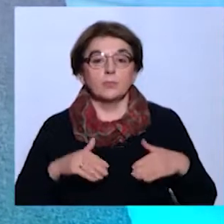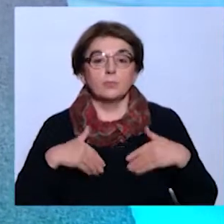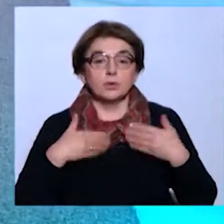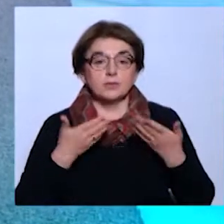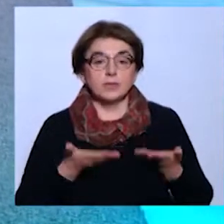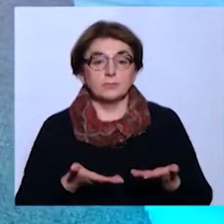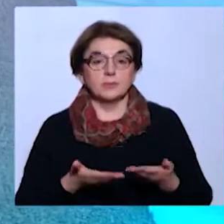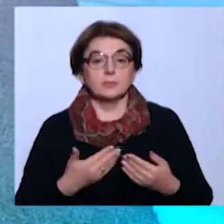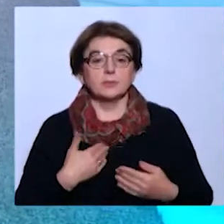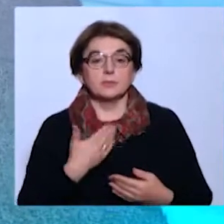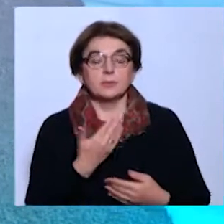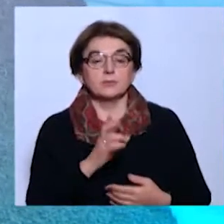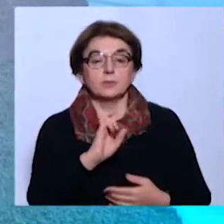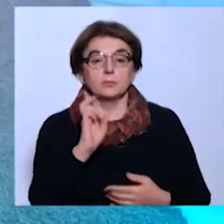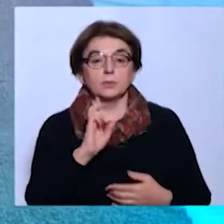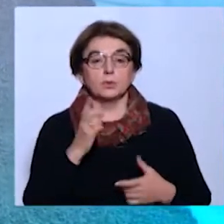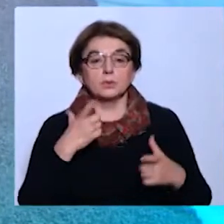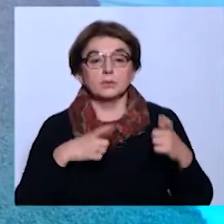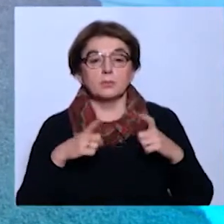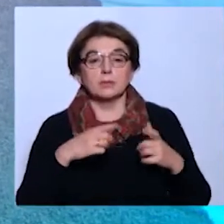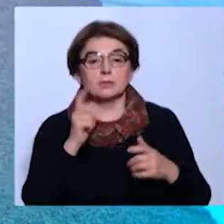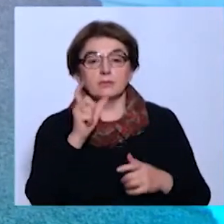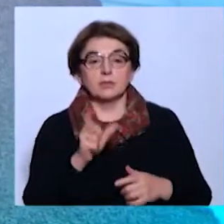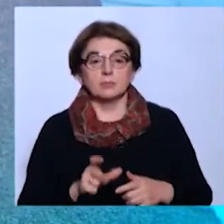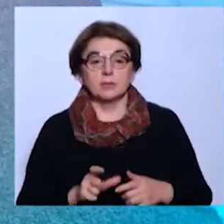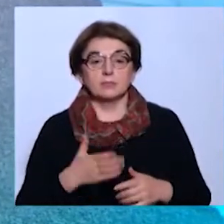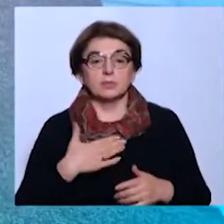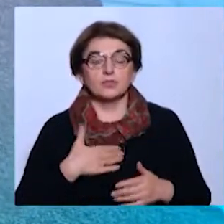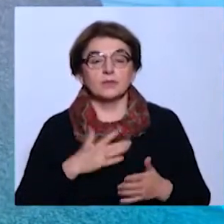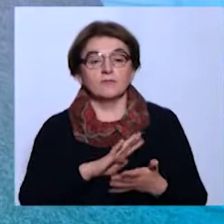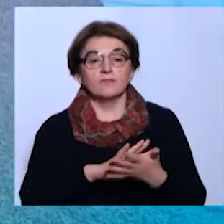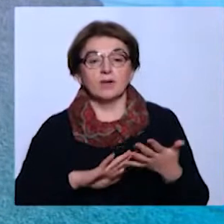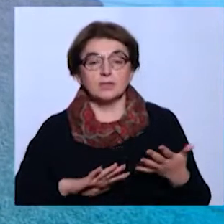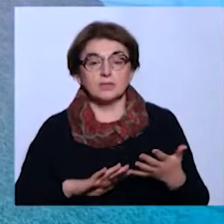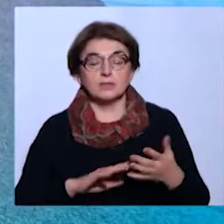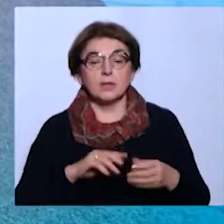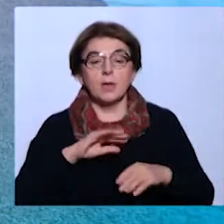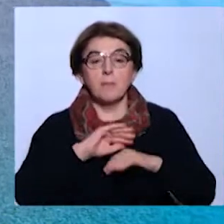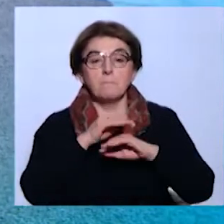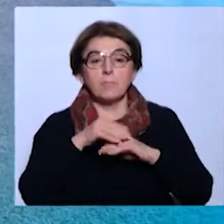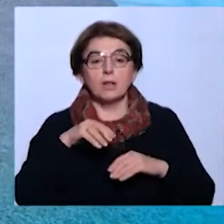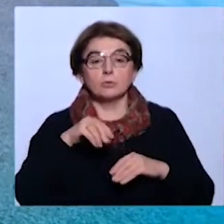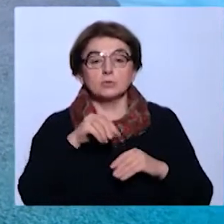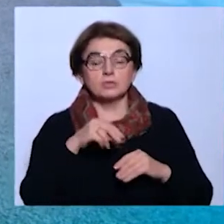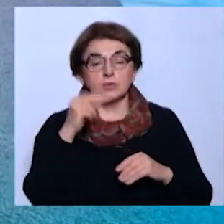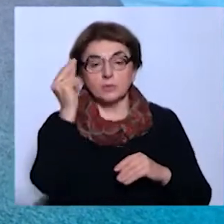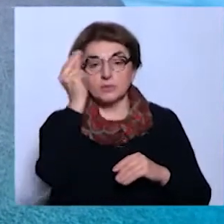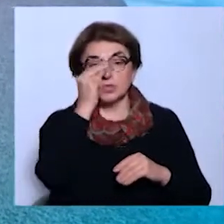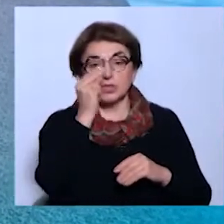Mogesal mevit, metkani biologis masavle beli var. Çün vakdzelept paru teslovanim tenare bişe